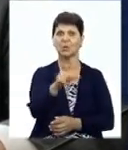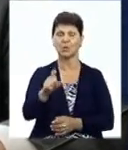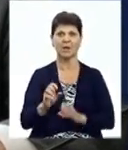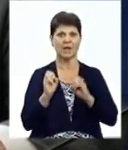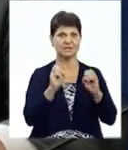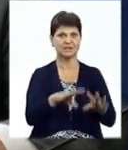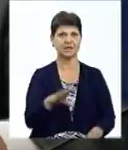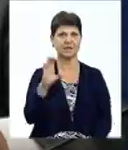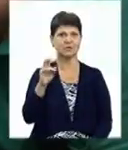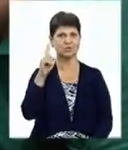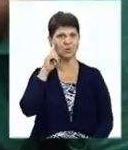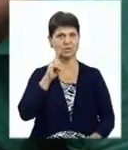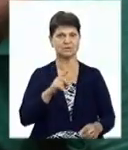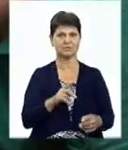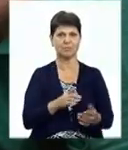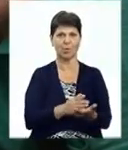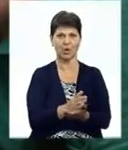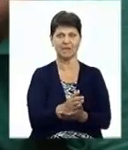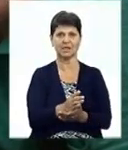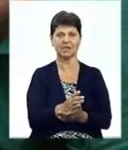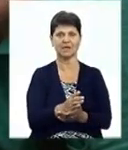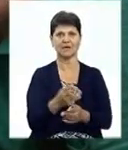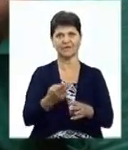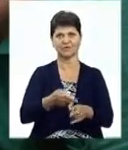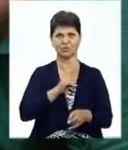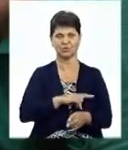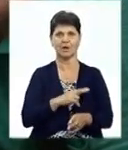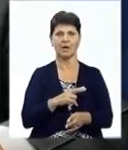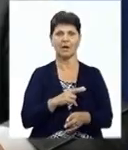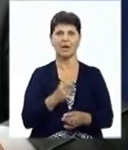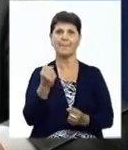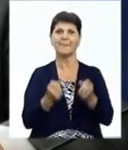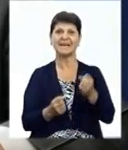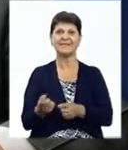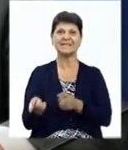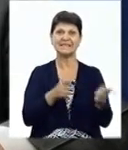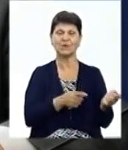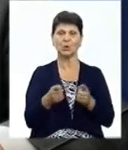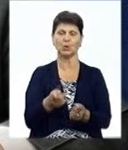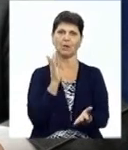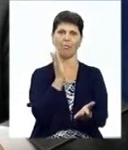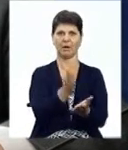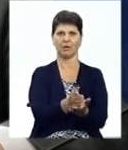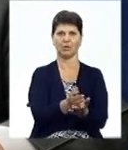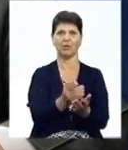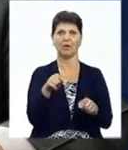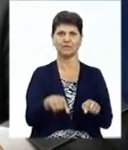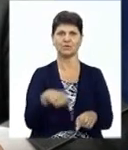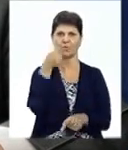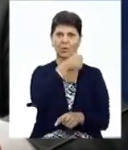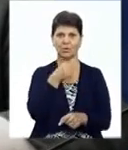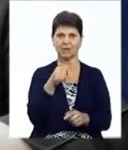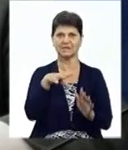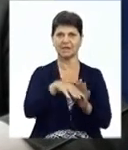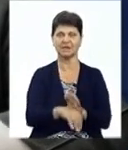праці соціальної політики і далі по цих відомостях відшкодовує перевізнику напряму. У нас на цей рік в обласному бюджеті було закладено 12 мільйонів